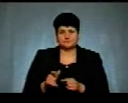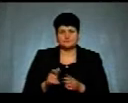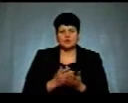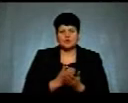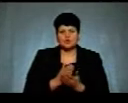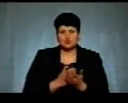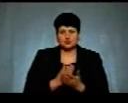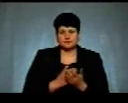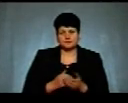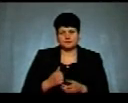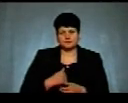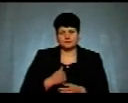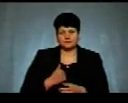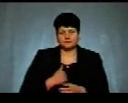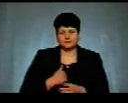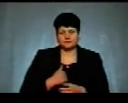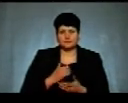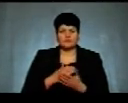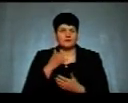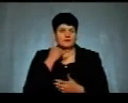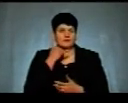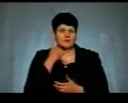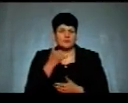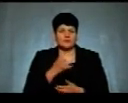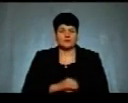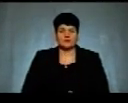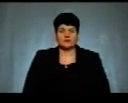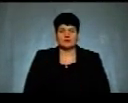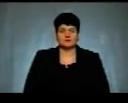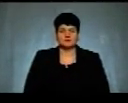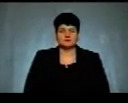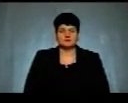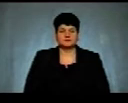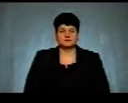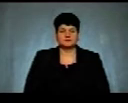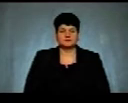служити в Збройних Силах України. Маємо телефонний дзвінок. Доброго вечора, ми вас слухаємо.